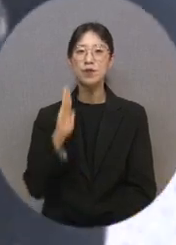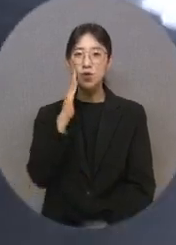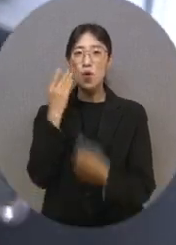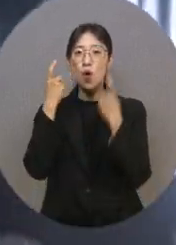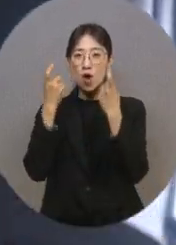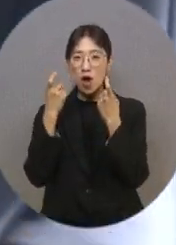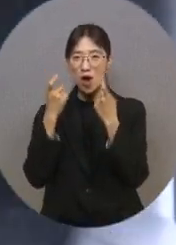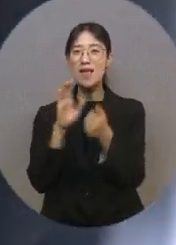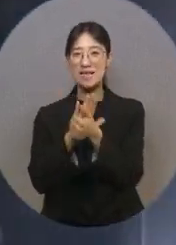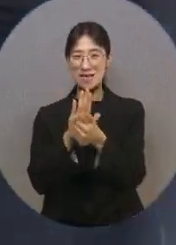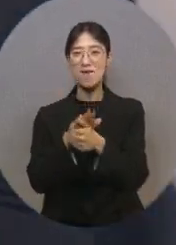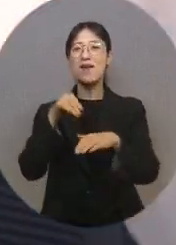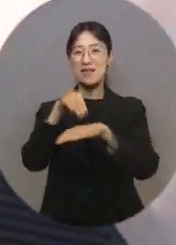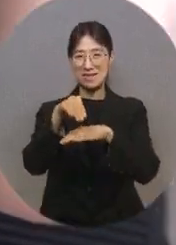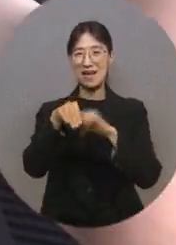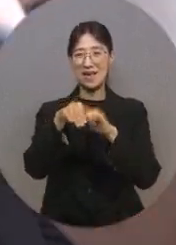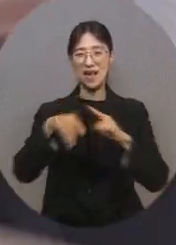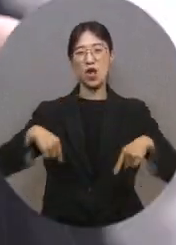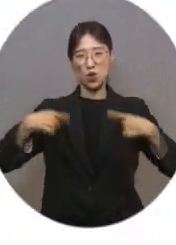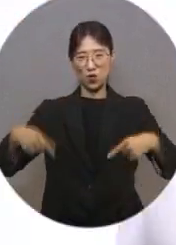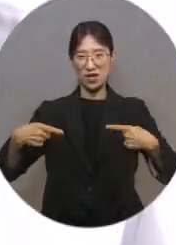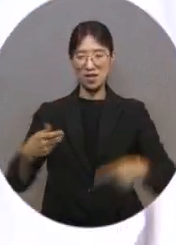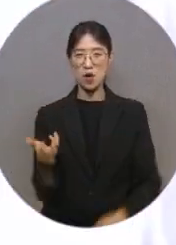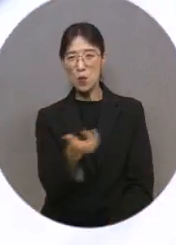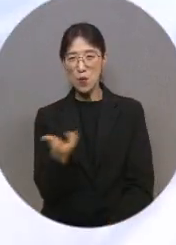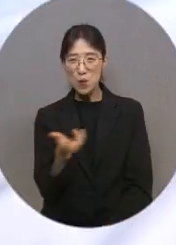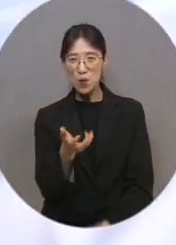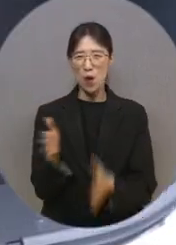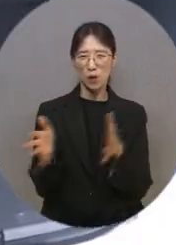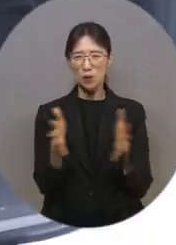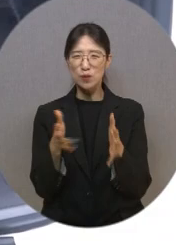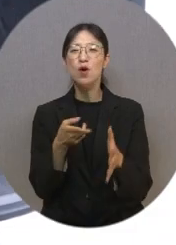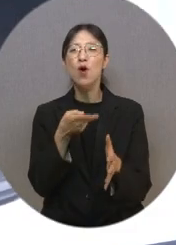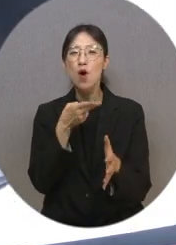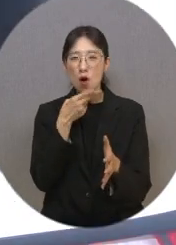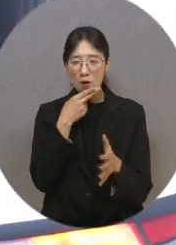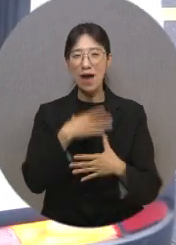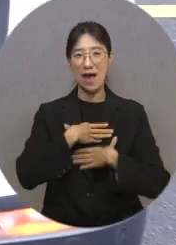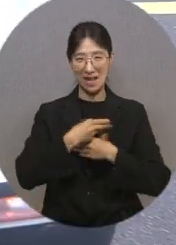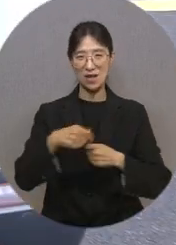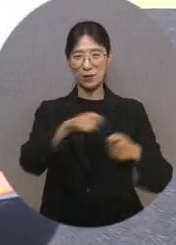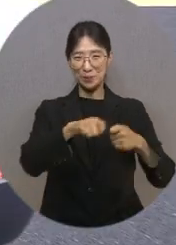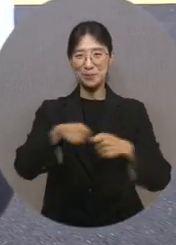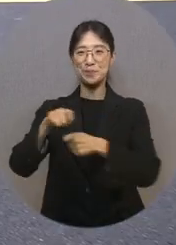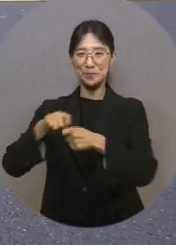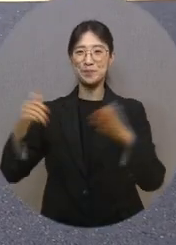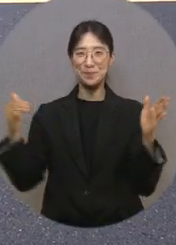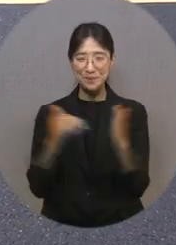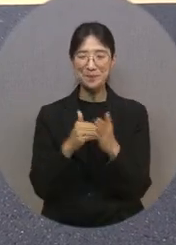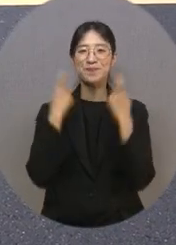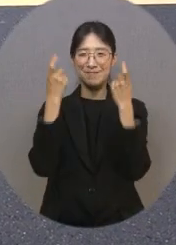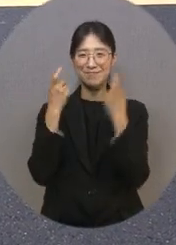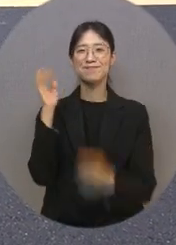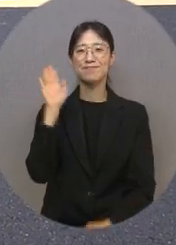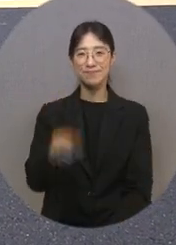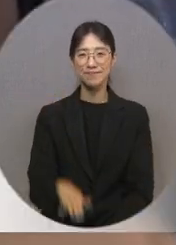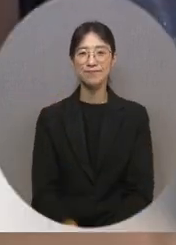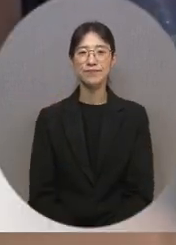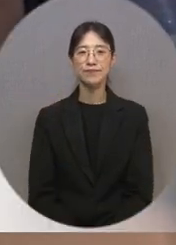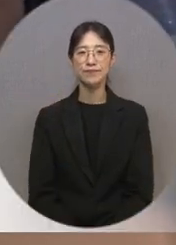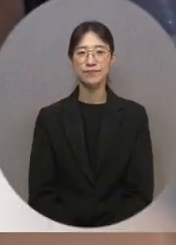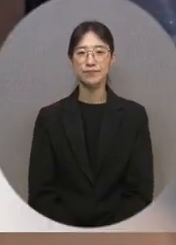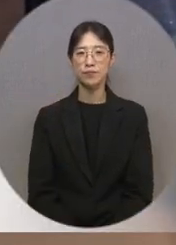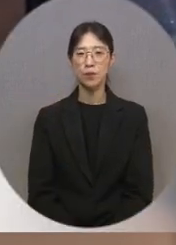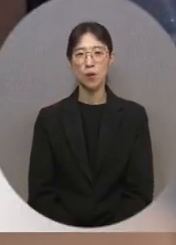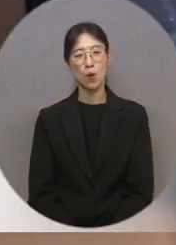초록여행에서 제공된 차량에 휠체어가 이동 중 움직이지 않도록 안전장치 후 함께 여행길을 떠납니다.